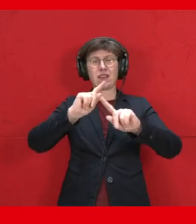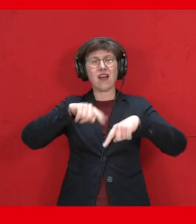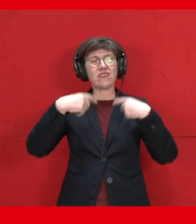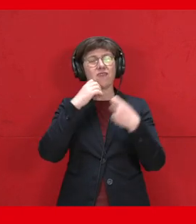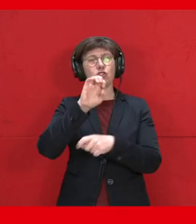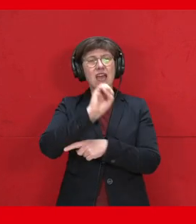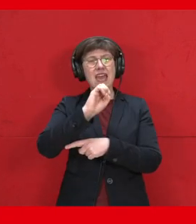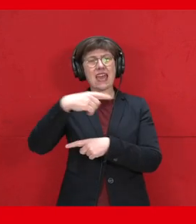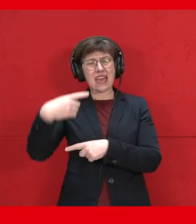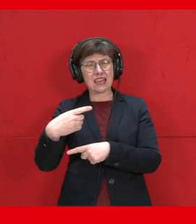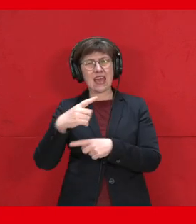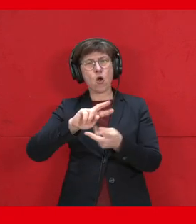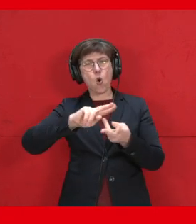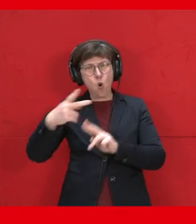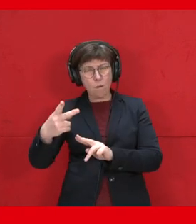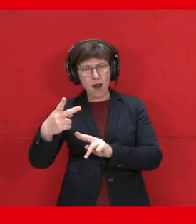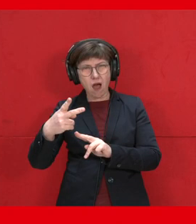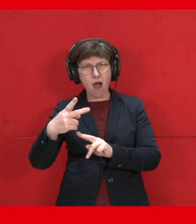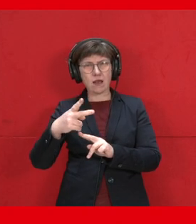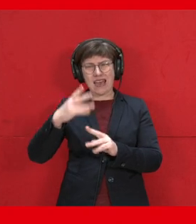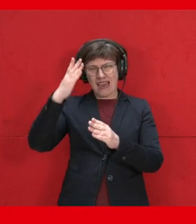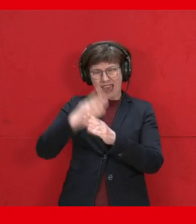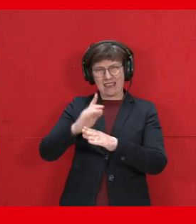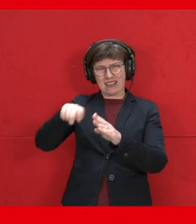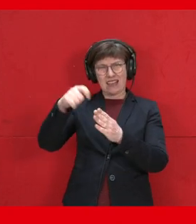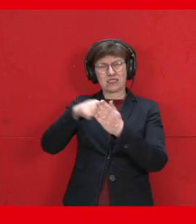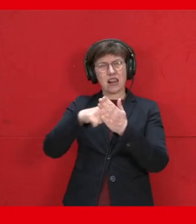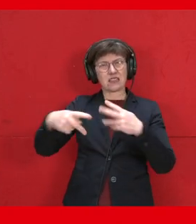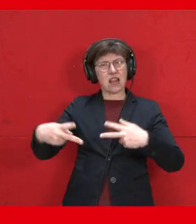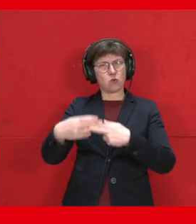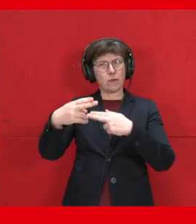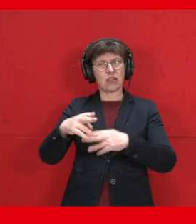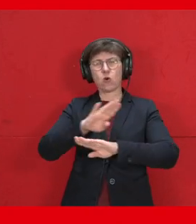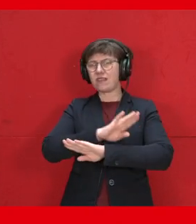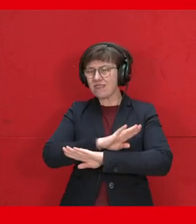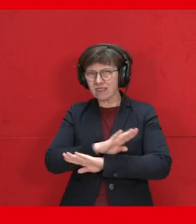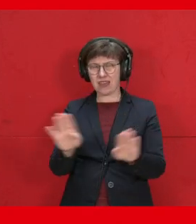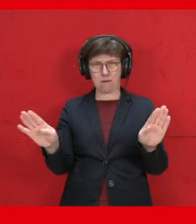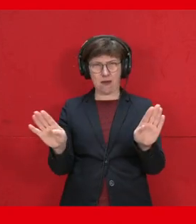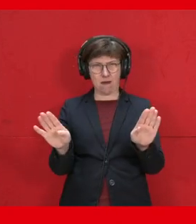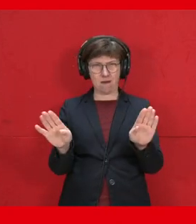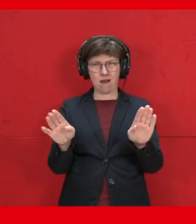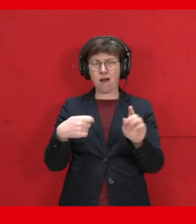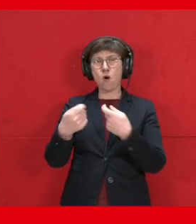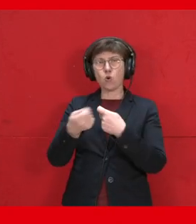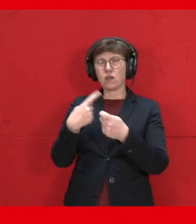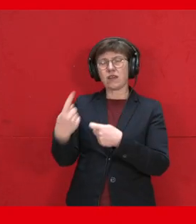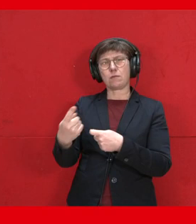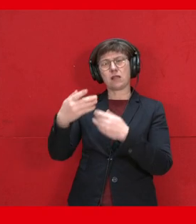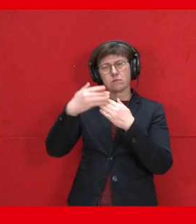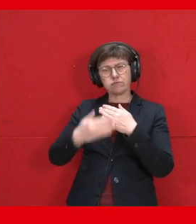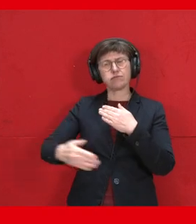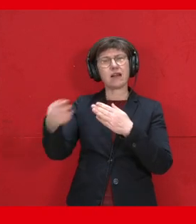dass die EEG-Umlage Ende der nächsten Legislaturperiode nicht mehr erhoben wird, damit die Unternehmen